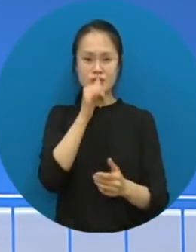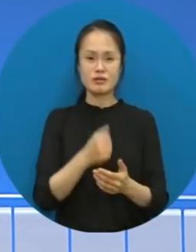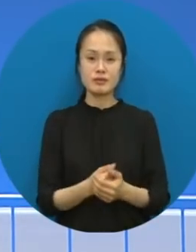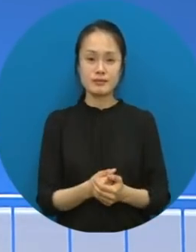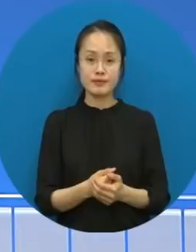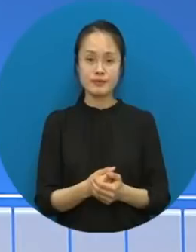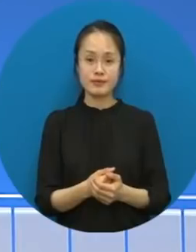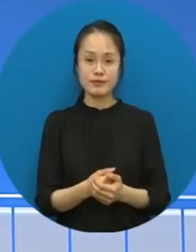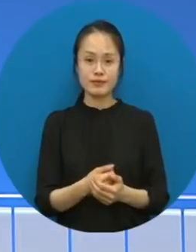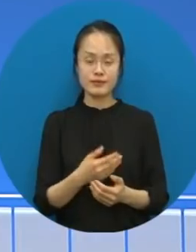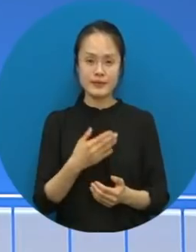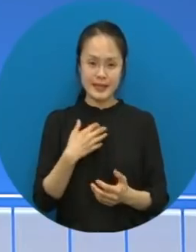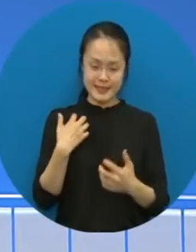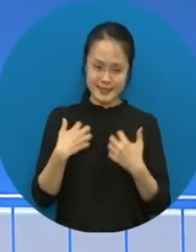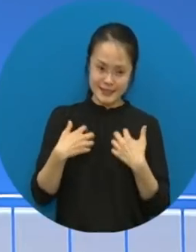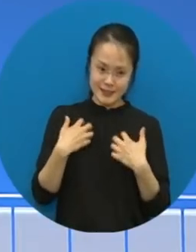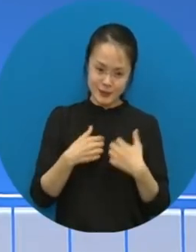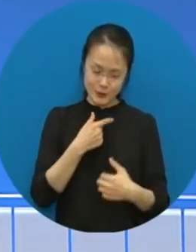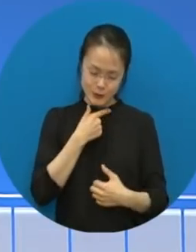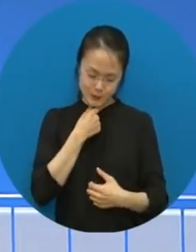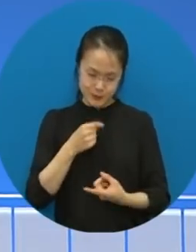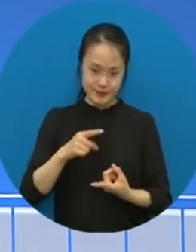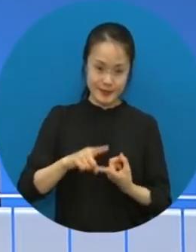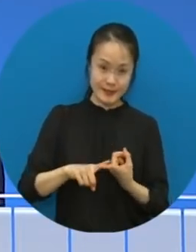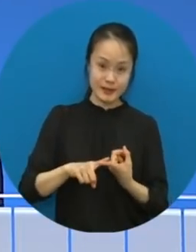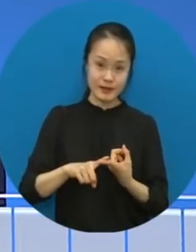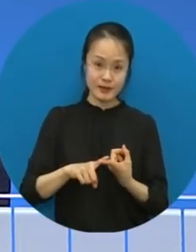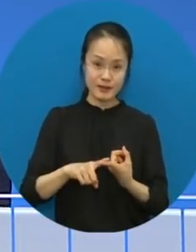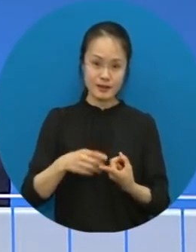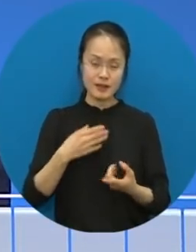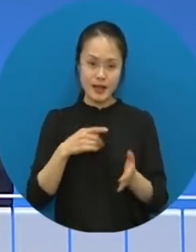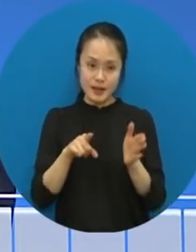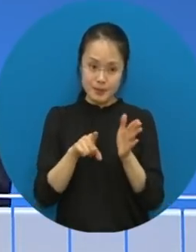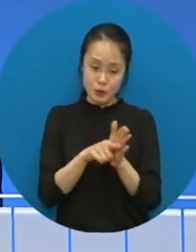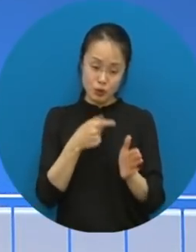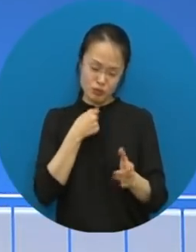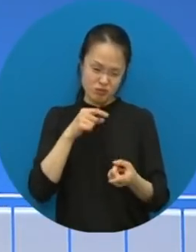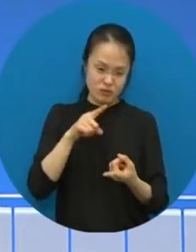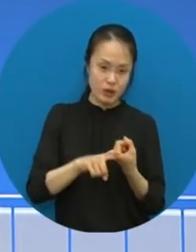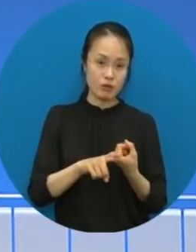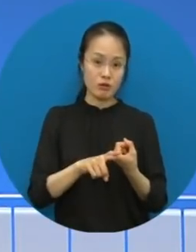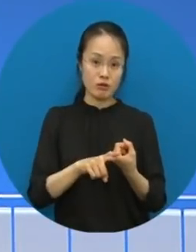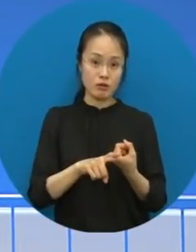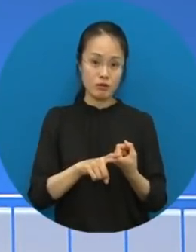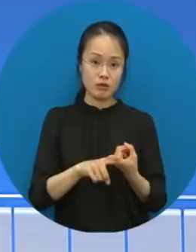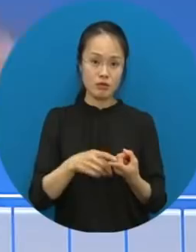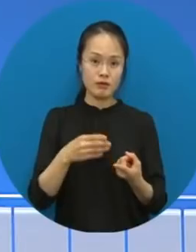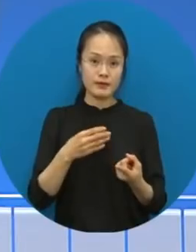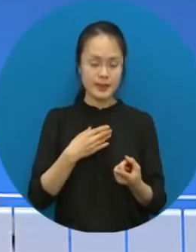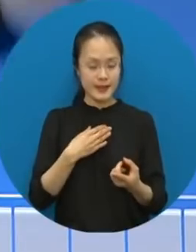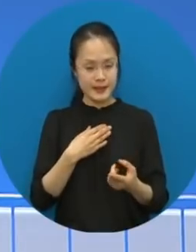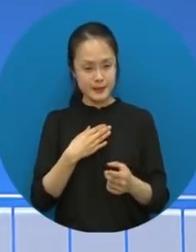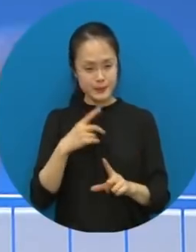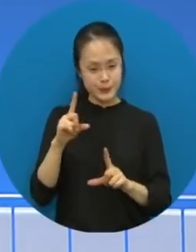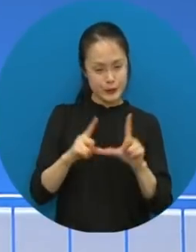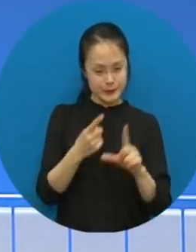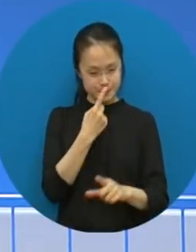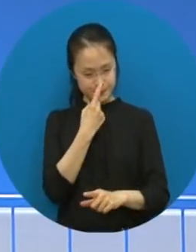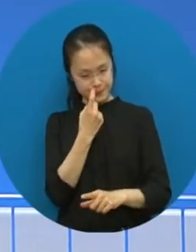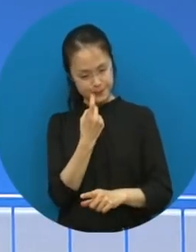페이버대로, 자기가 원하는 모습대로, 나는 이렇게 믿고 싶고, 나는 이렇게 우아하고 싶고, 나는